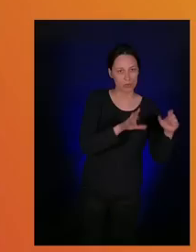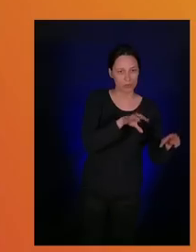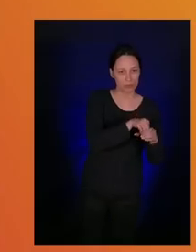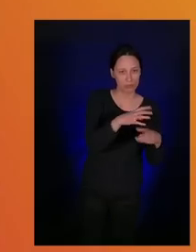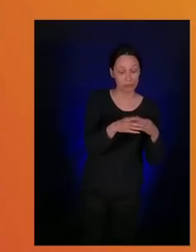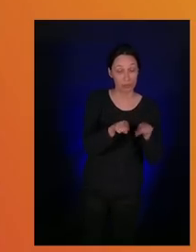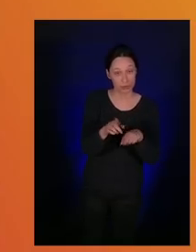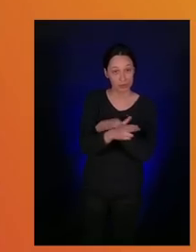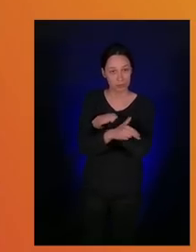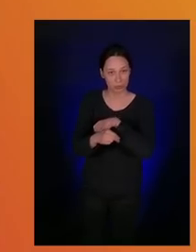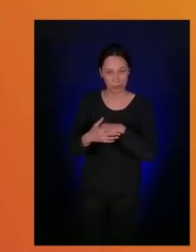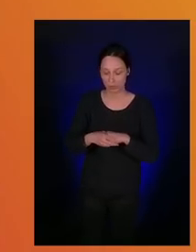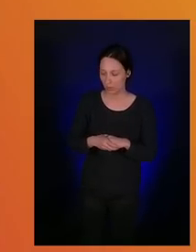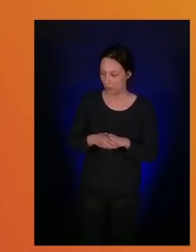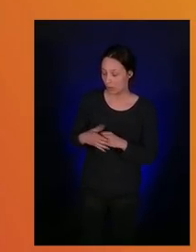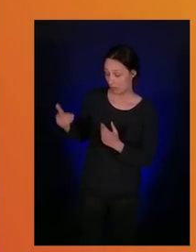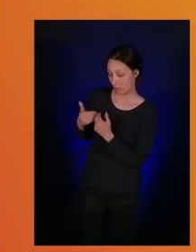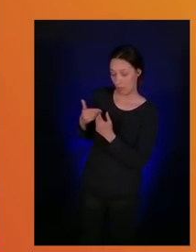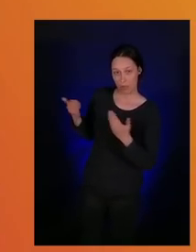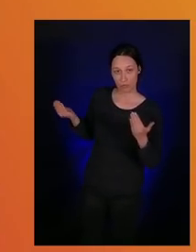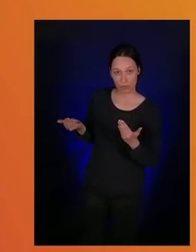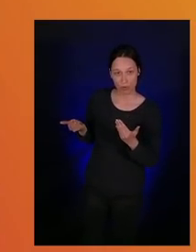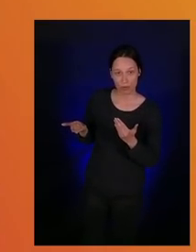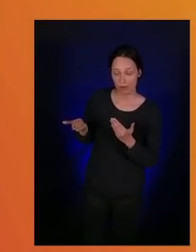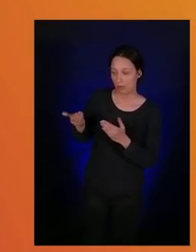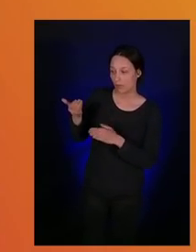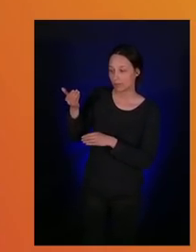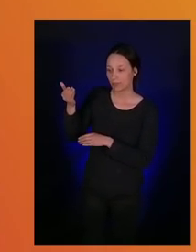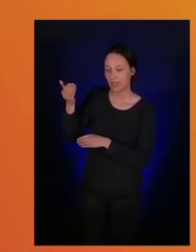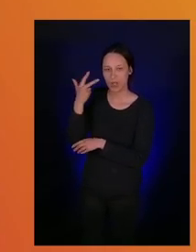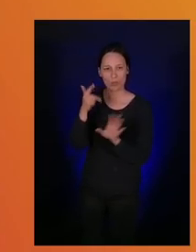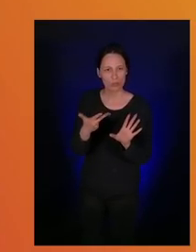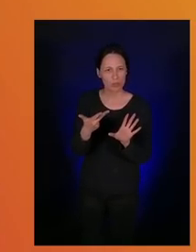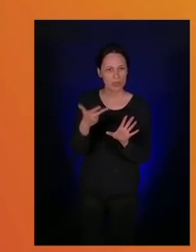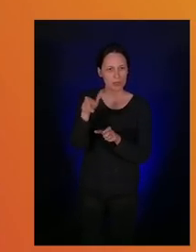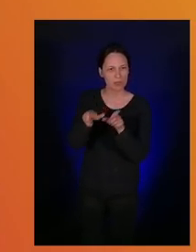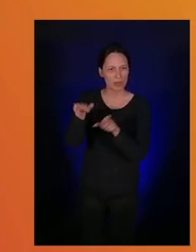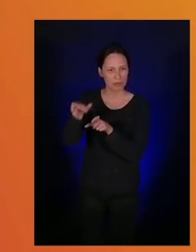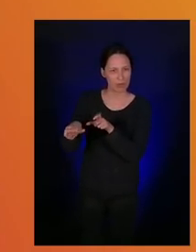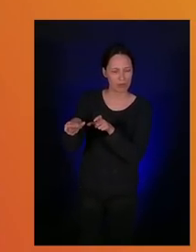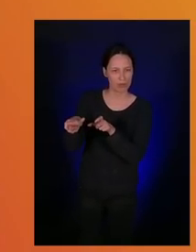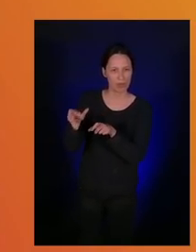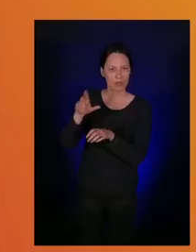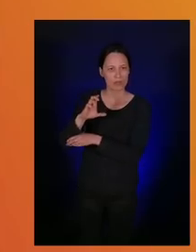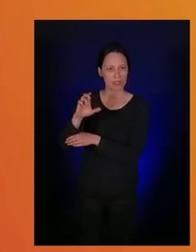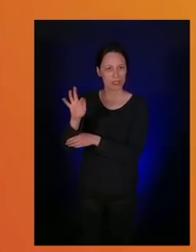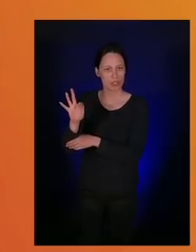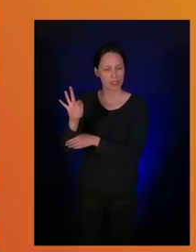Pour demander l'intégration du camarade de la CGT Police et des 8 camarades du commerce. En tant que...